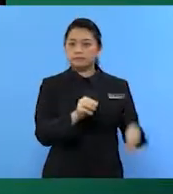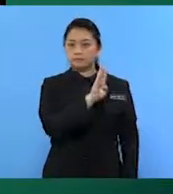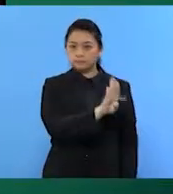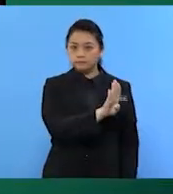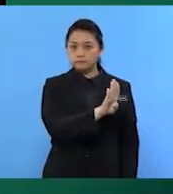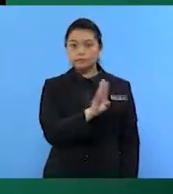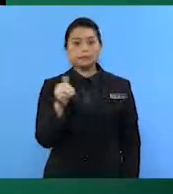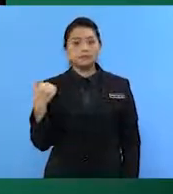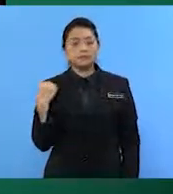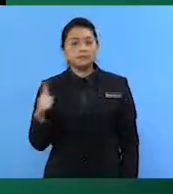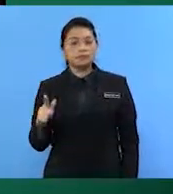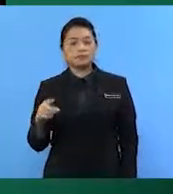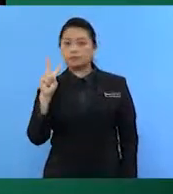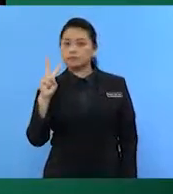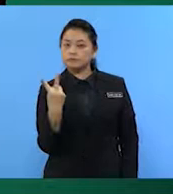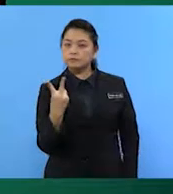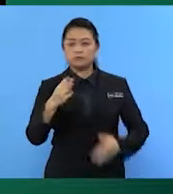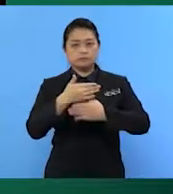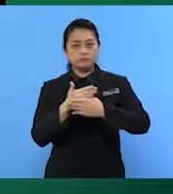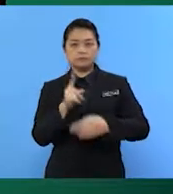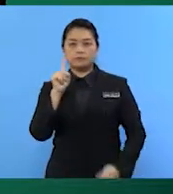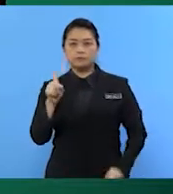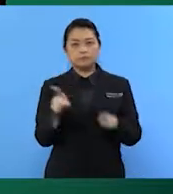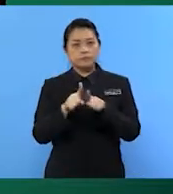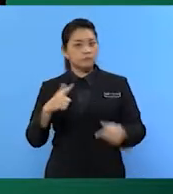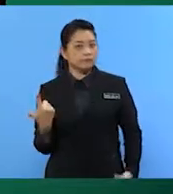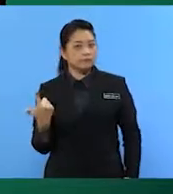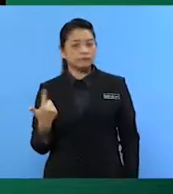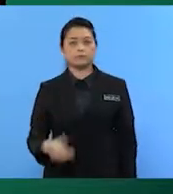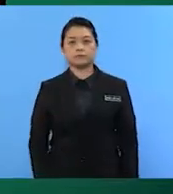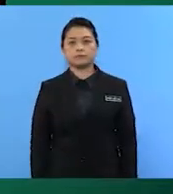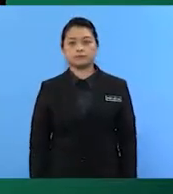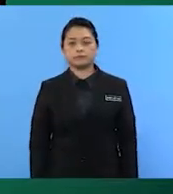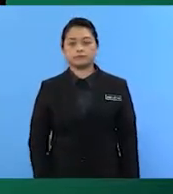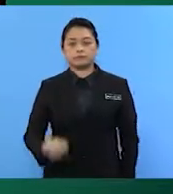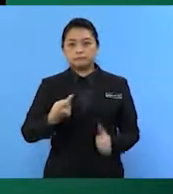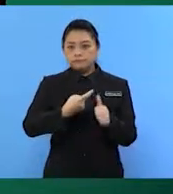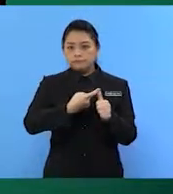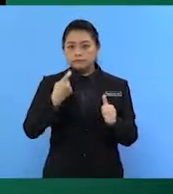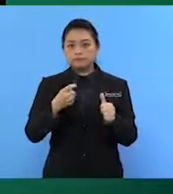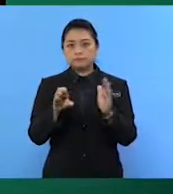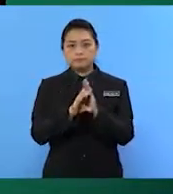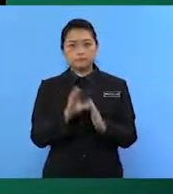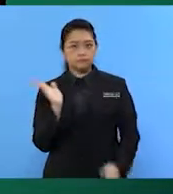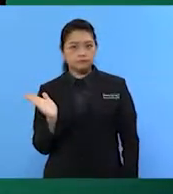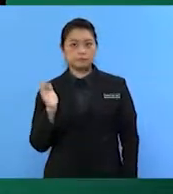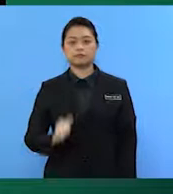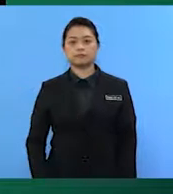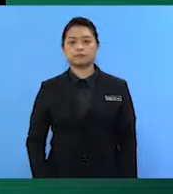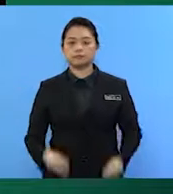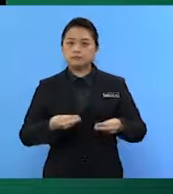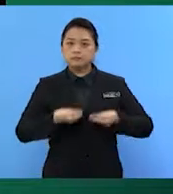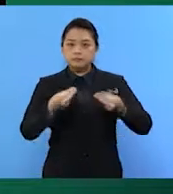B ialah songsangan antara satu sama lain. Dari contoh ini,